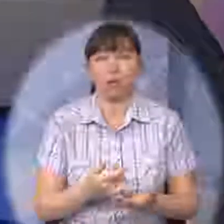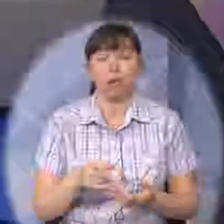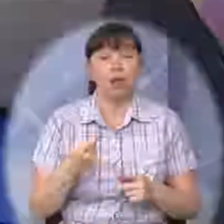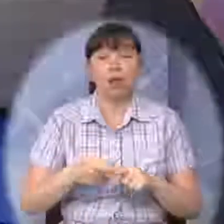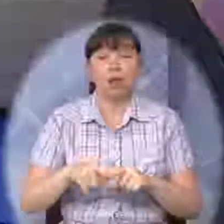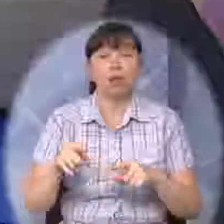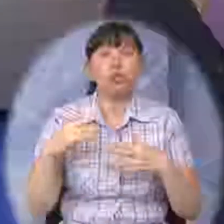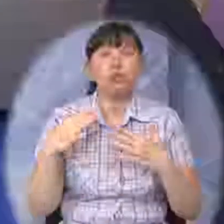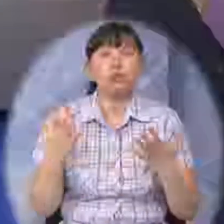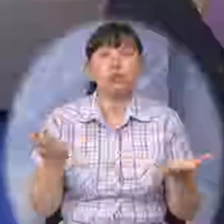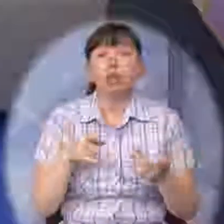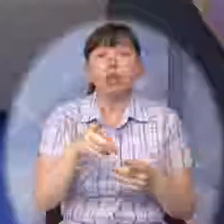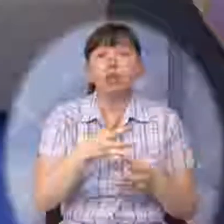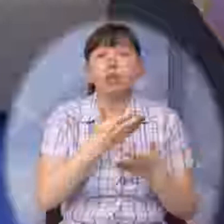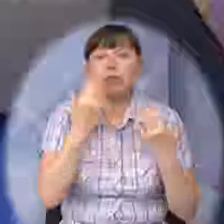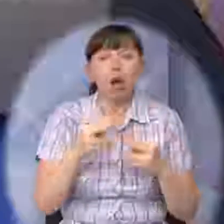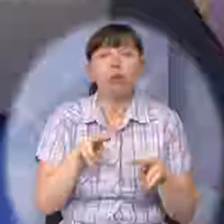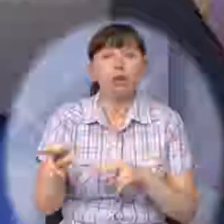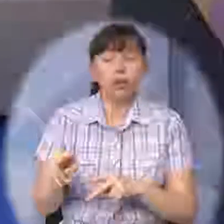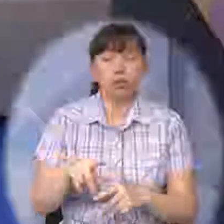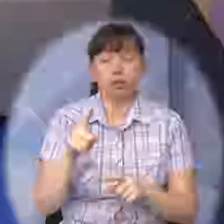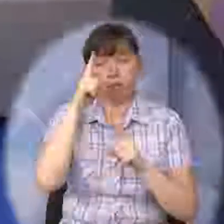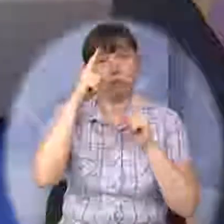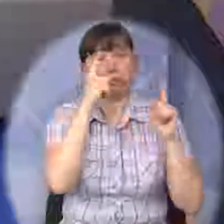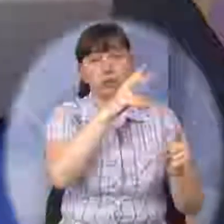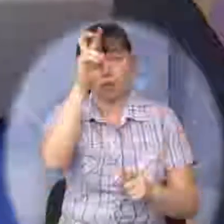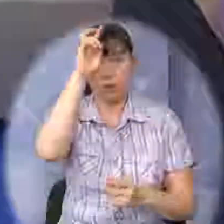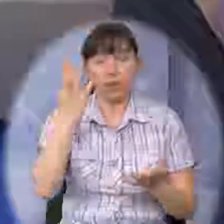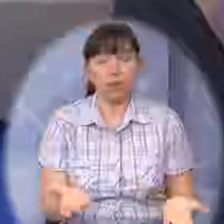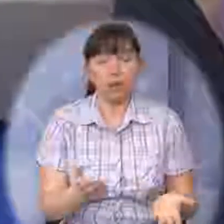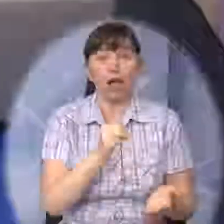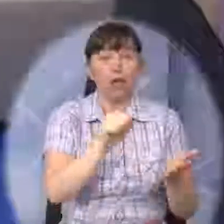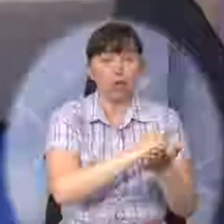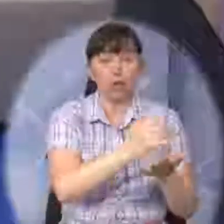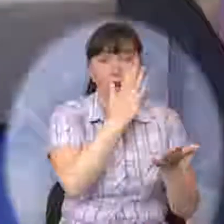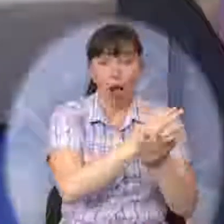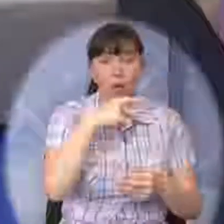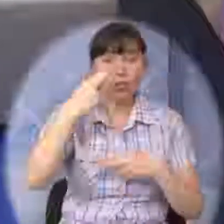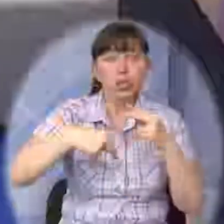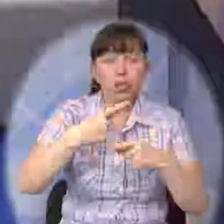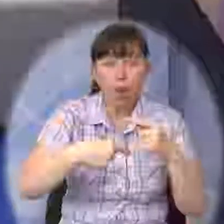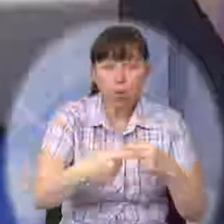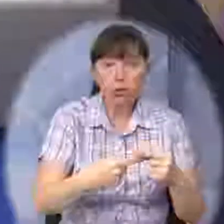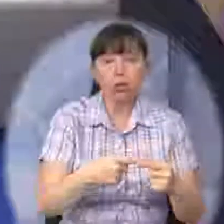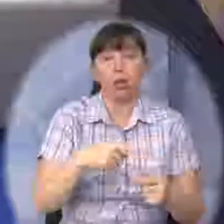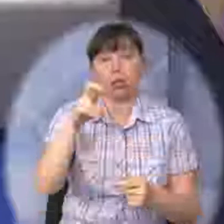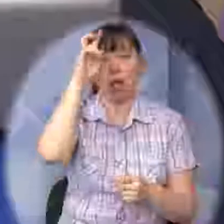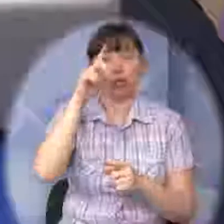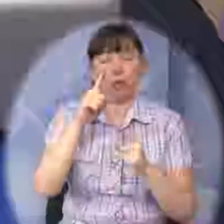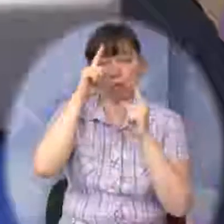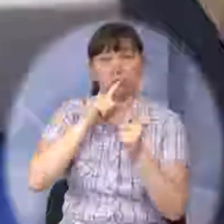Deja nu sunt eligibili pentru a fi ajutați de stat. Nu mai sunt eligibili de a fi asistați de stat. Și iarăși avem niște statiști din partea